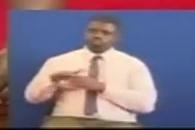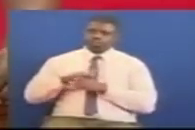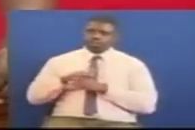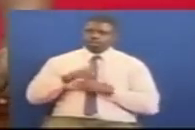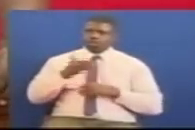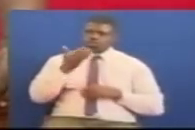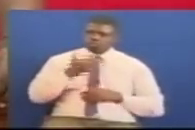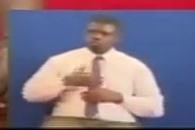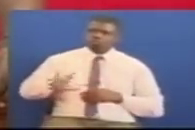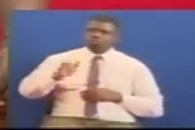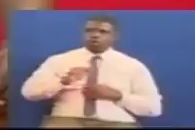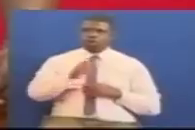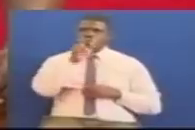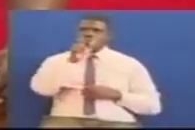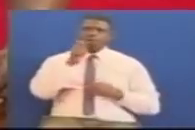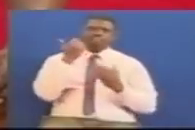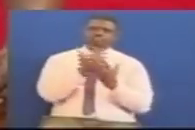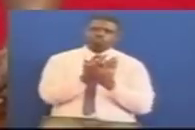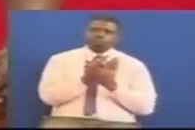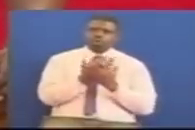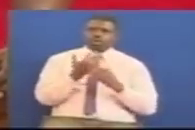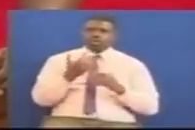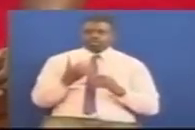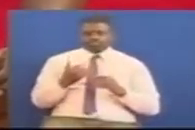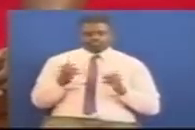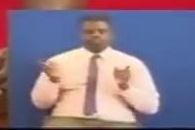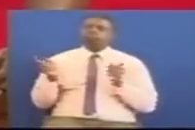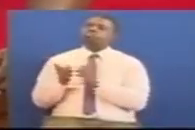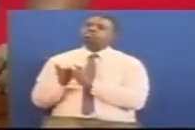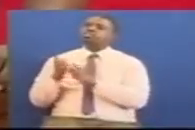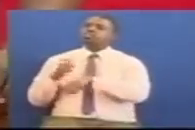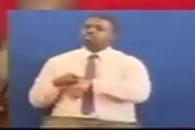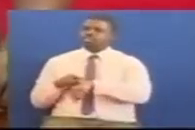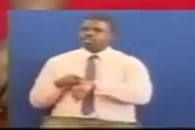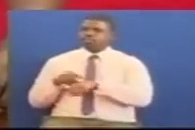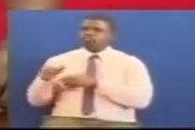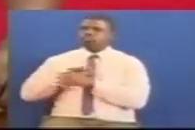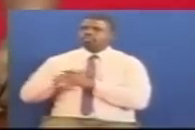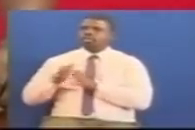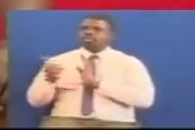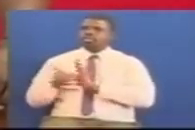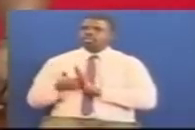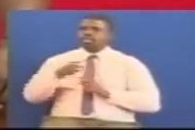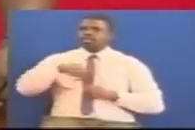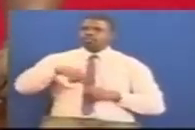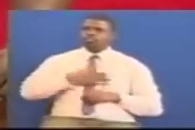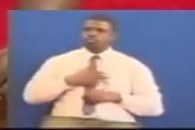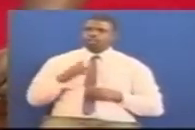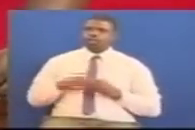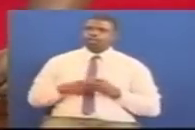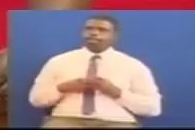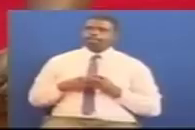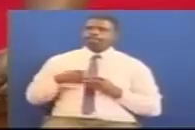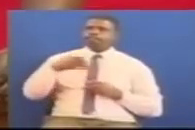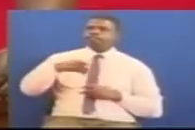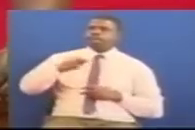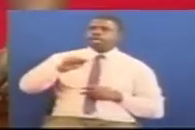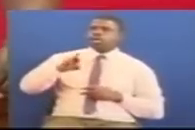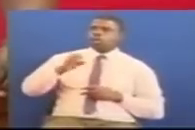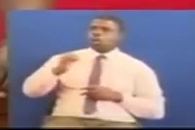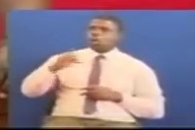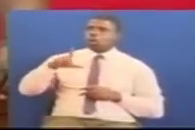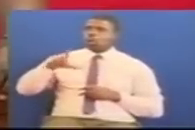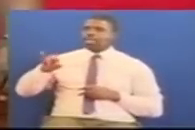kuwaondoa wafungwa ambao wana vifungo vifupi. Lakini pia tumekuwa tukitumia sheria yetu ya paroli katika kupunguza msongamano. Lakini